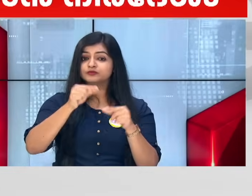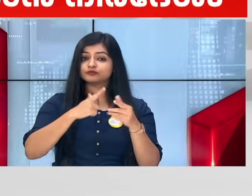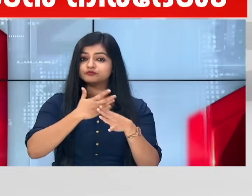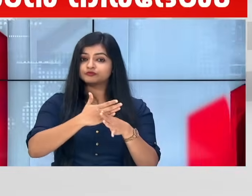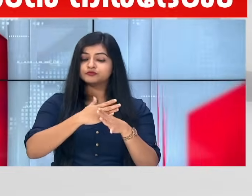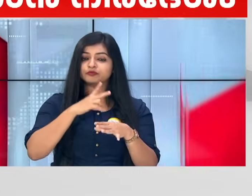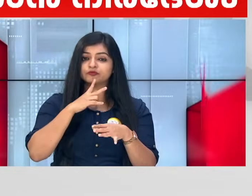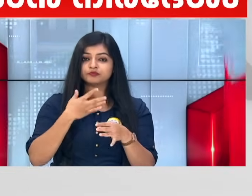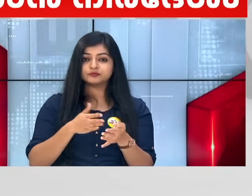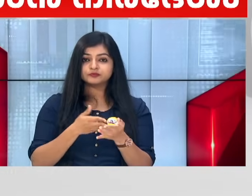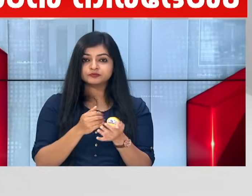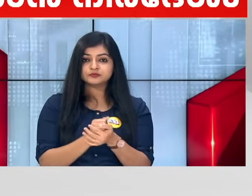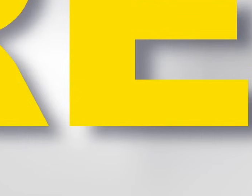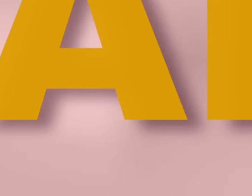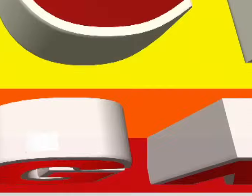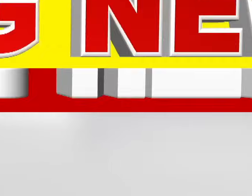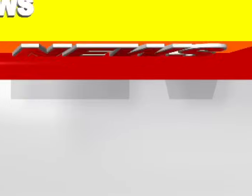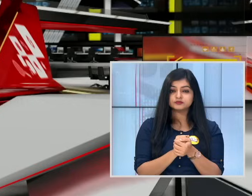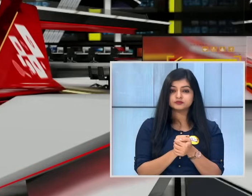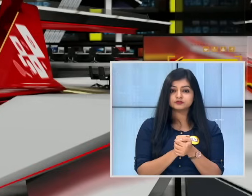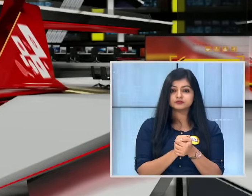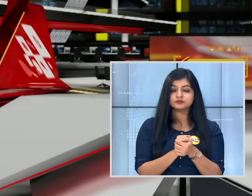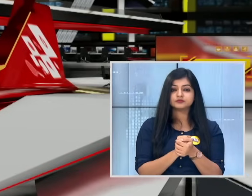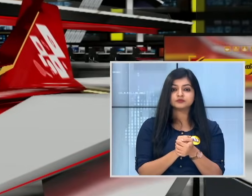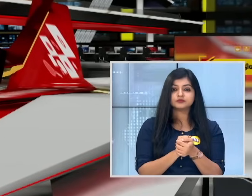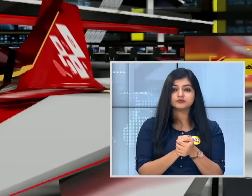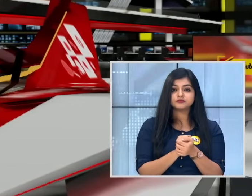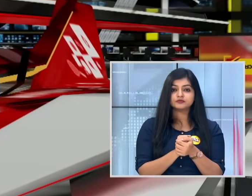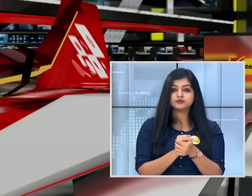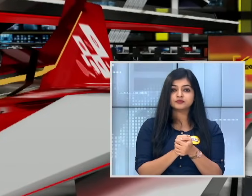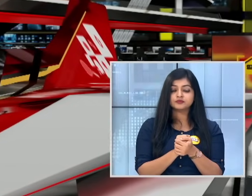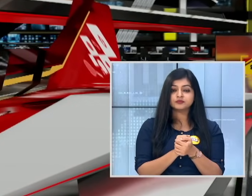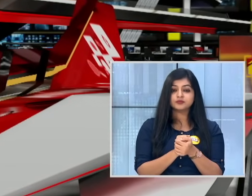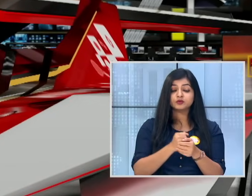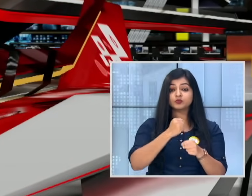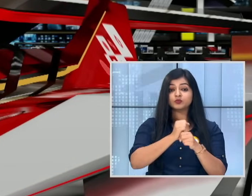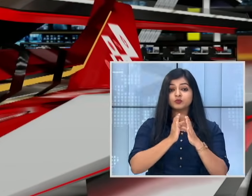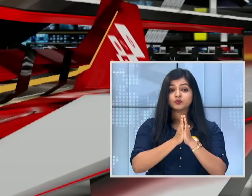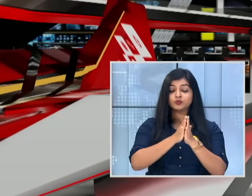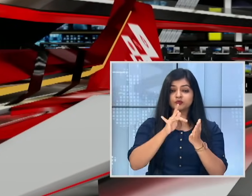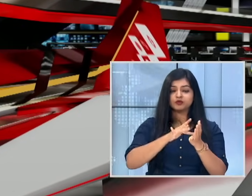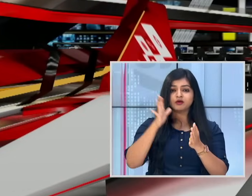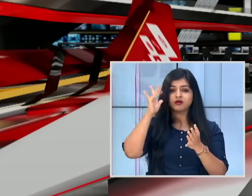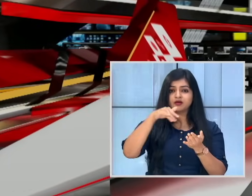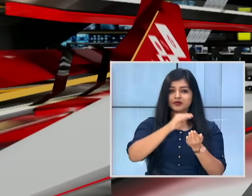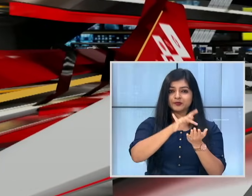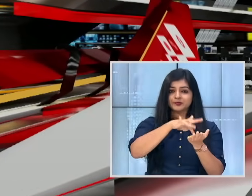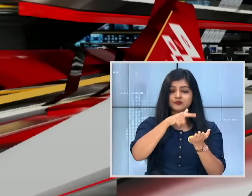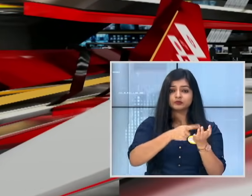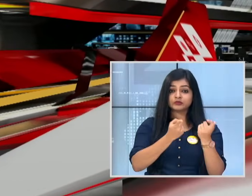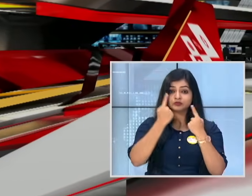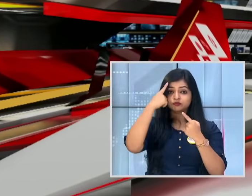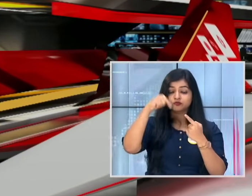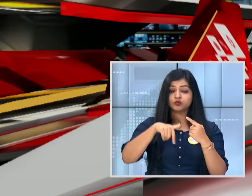പ്രവിത. ശരി, MG പ്രതീഷാണ് വിവരങ്ങൾ നൽകിയത്. ഗുരുവായൂർ ആനക്കോട്ടയിൽ പരിശോധന നടത്താൻ